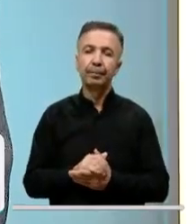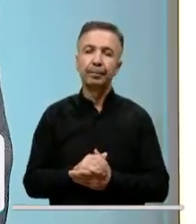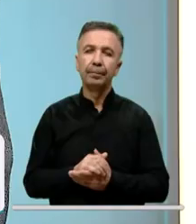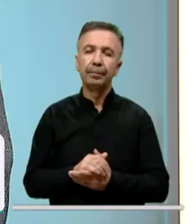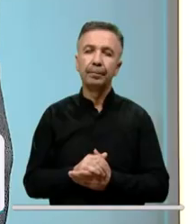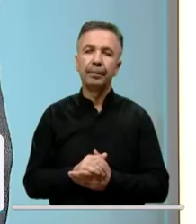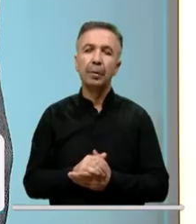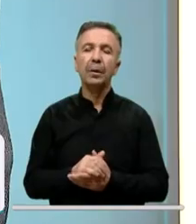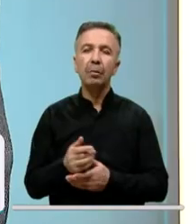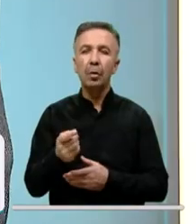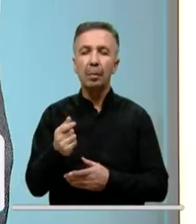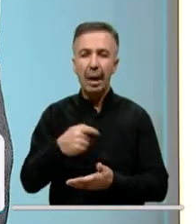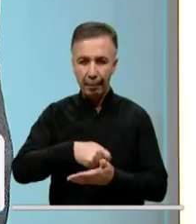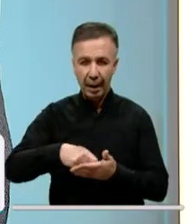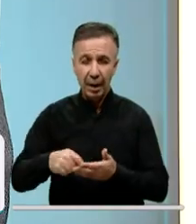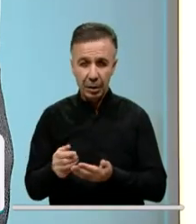bunları biriktirip